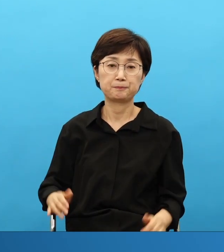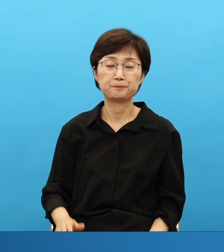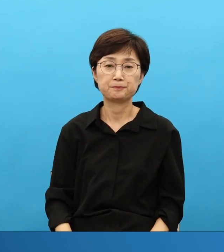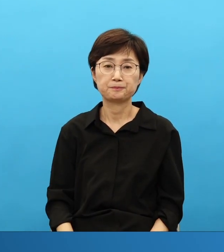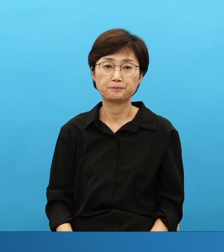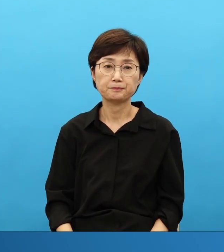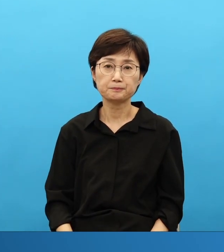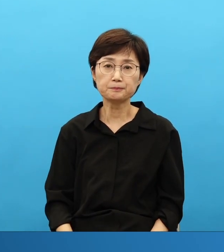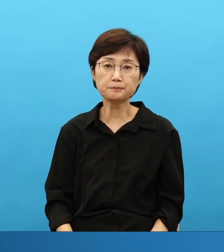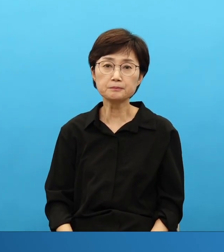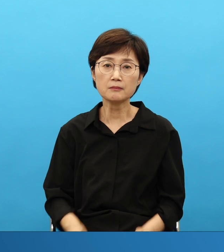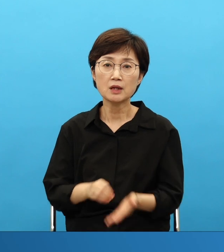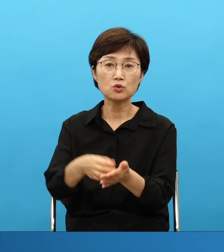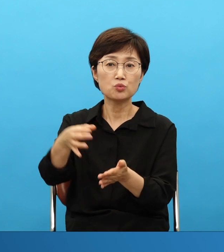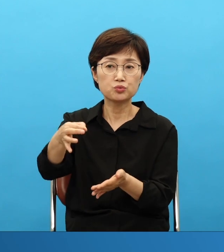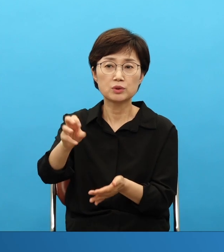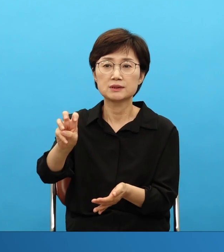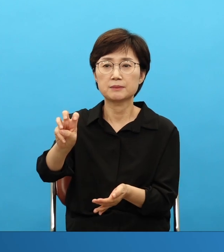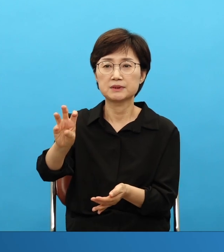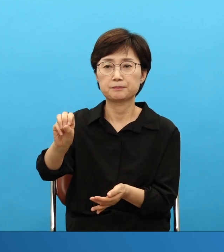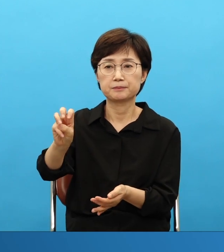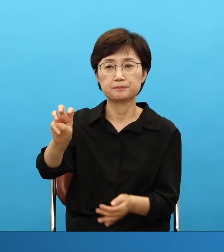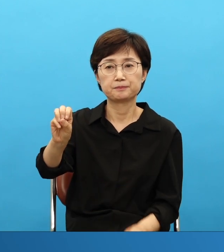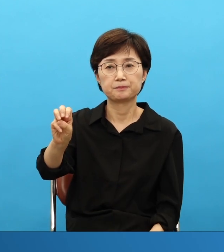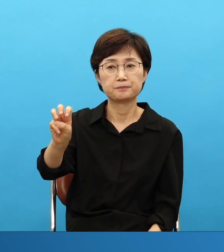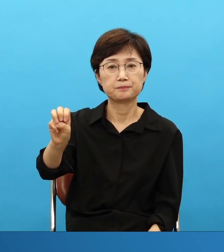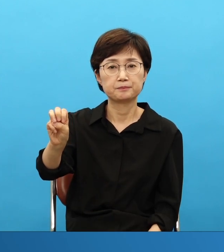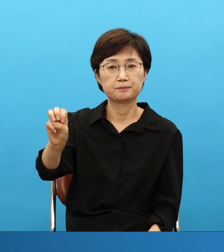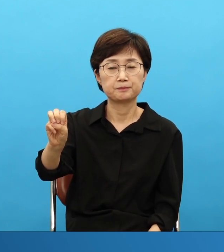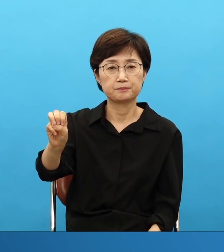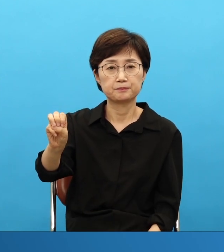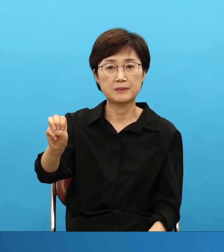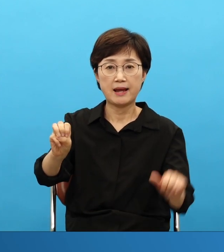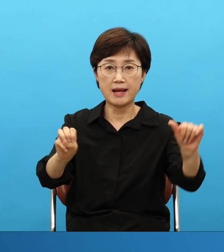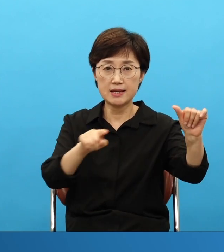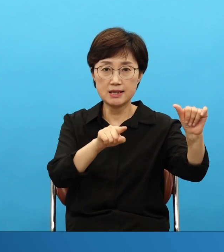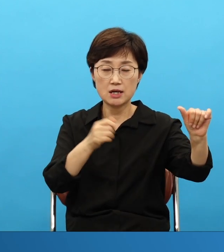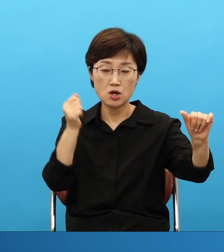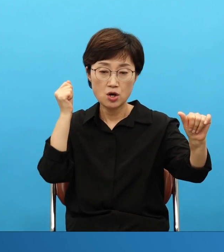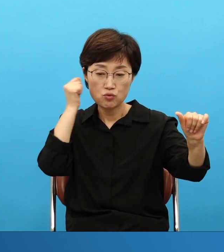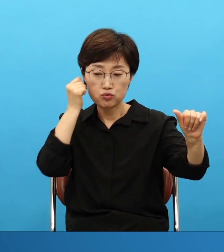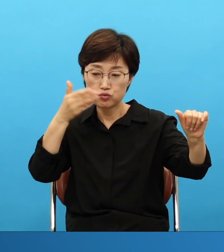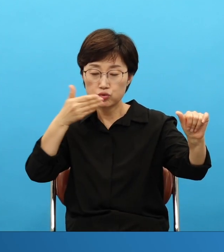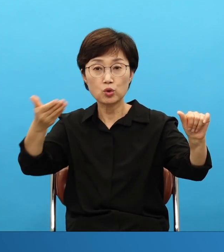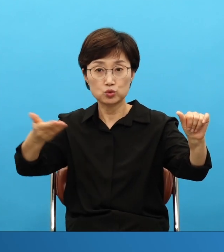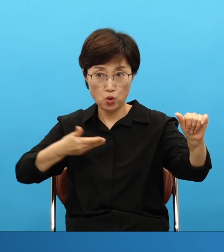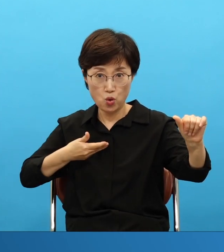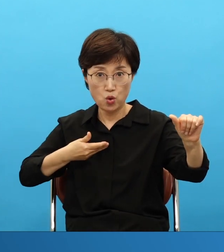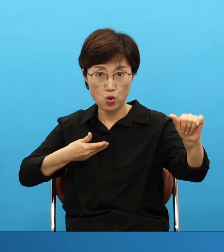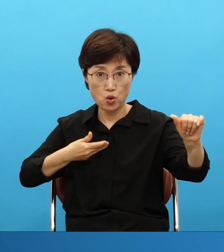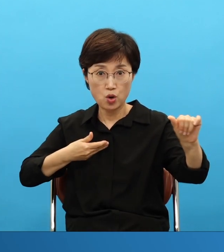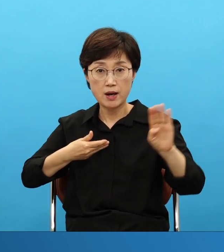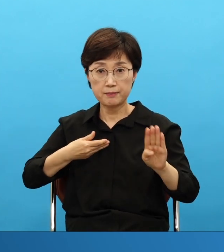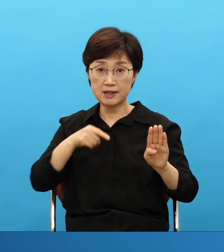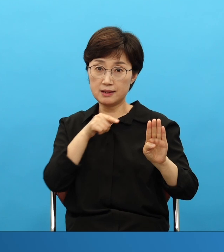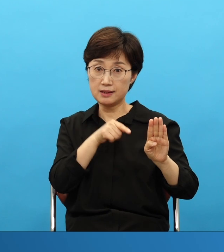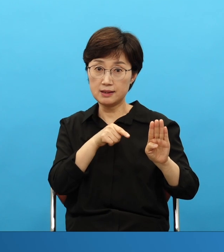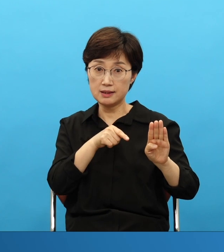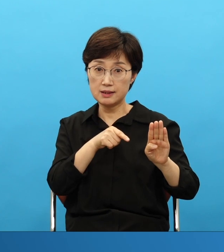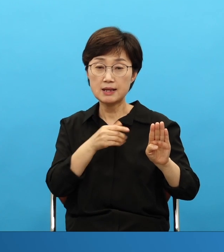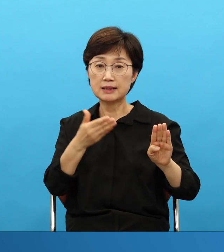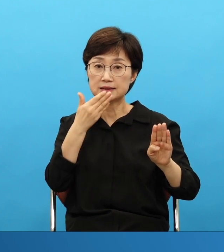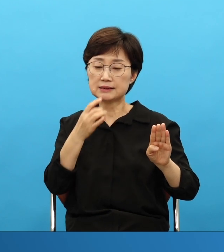합니다 등록금은 30만 원으로 a 런트 그룹은 숙소와 식사가 제공되고 일반